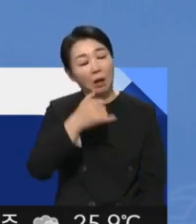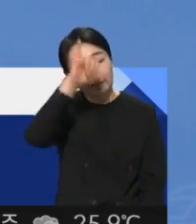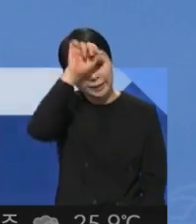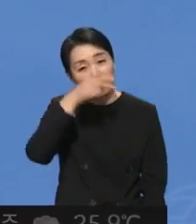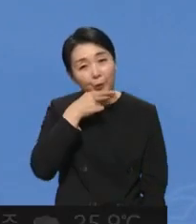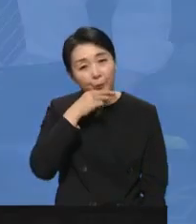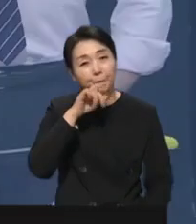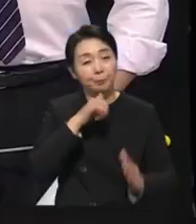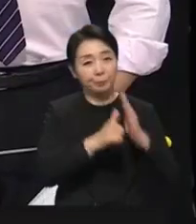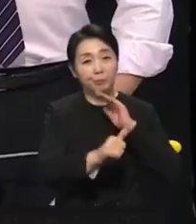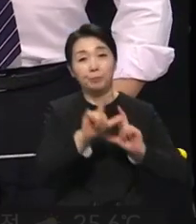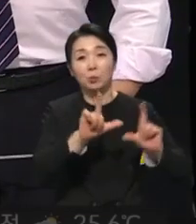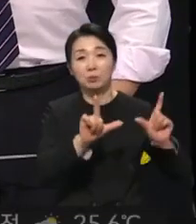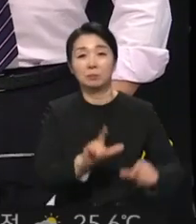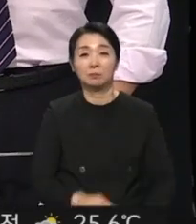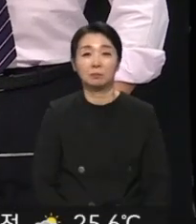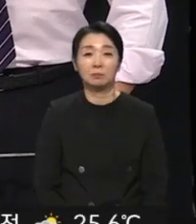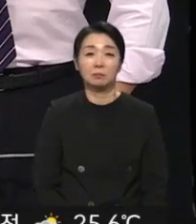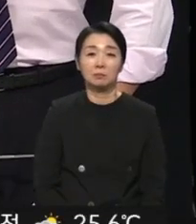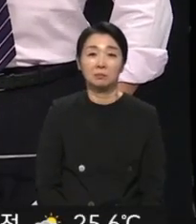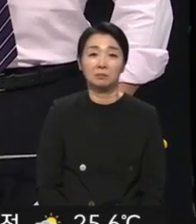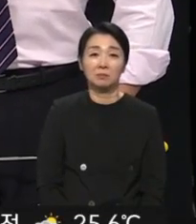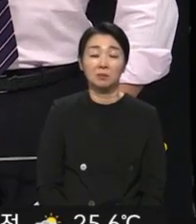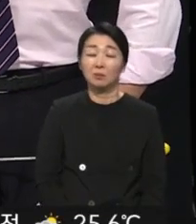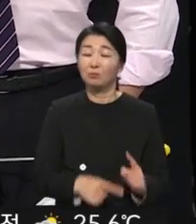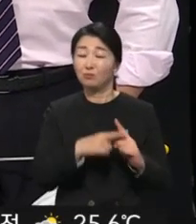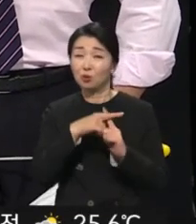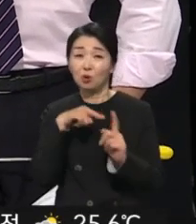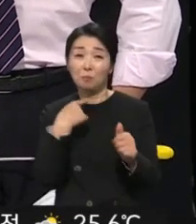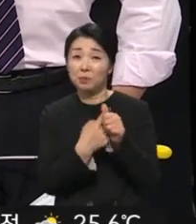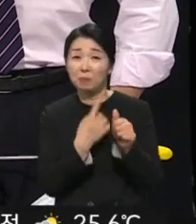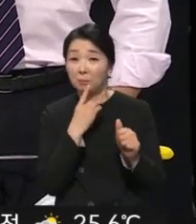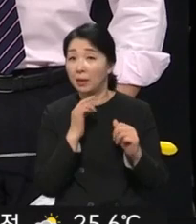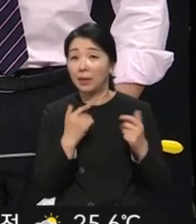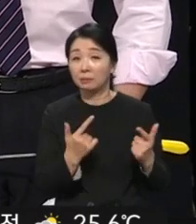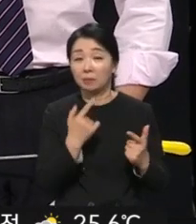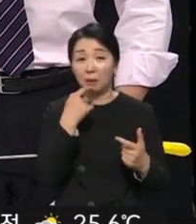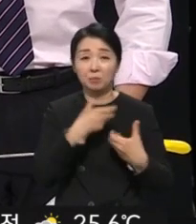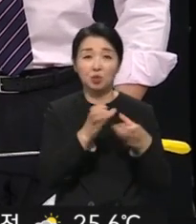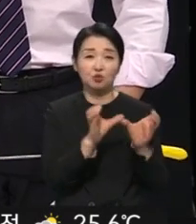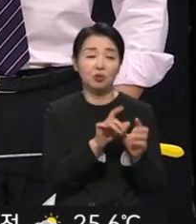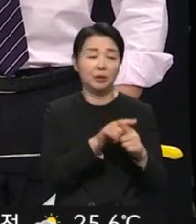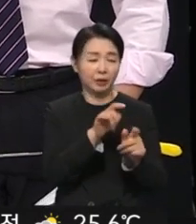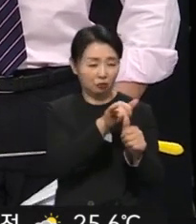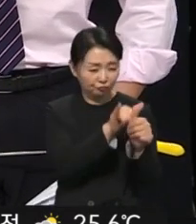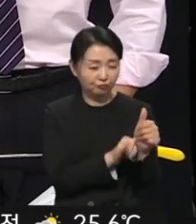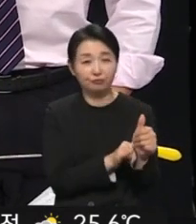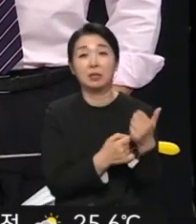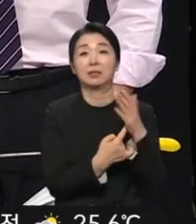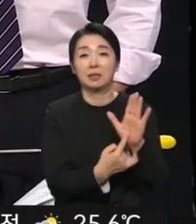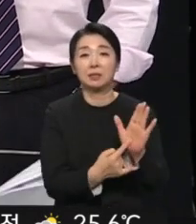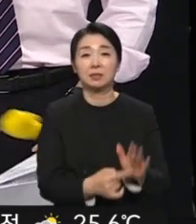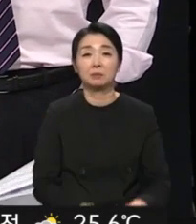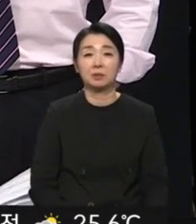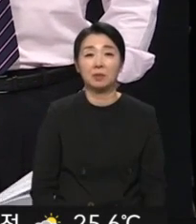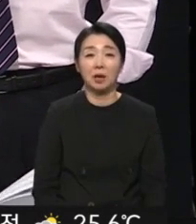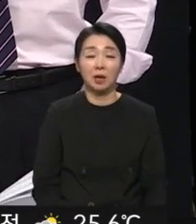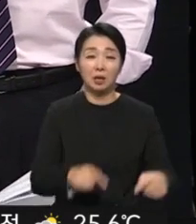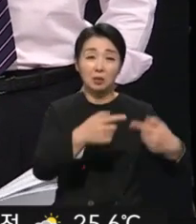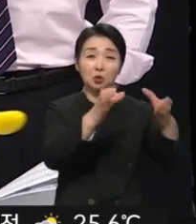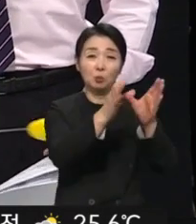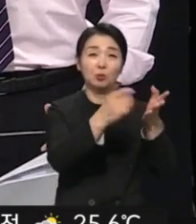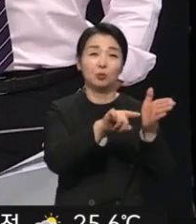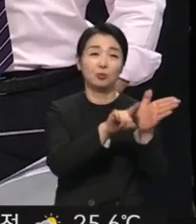사건입니다. 그렇다고 무작정 비판만 하진 않았습니다. 이 민주당에 대한 충정도 드러났는데요. 지도부를